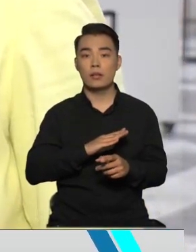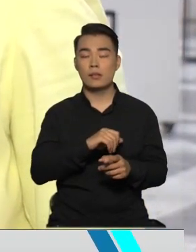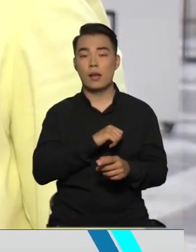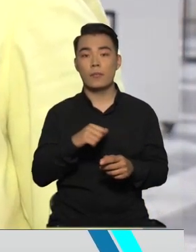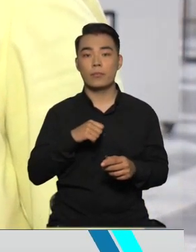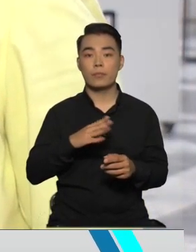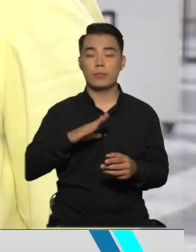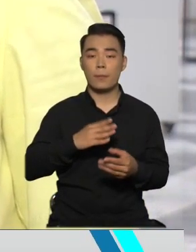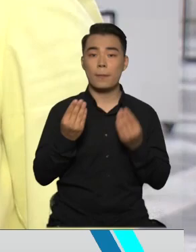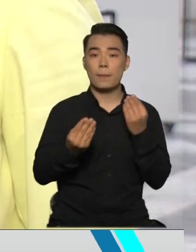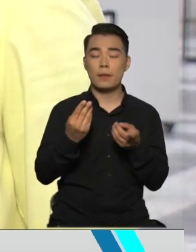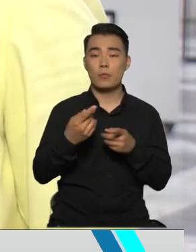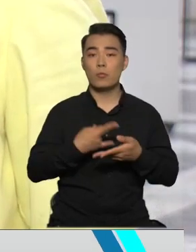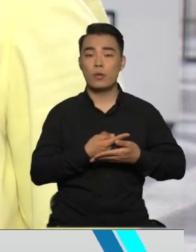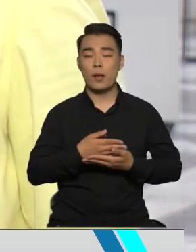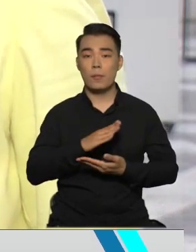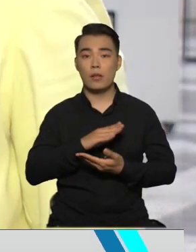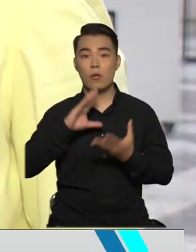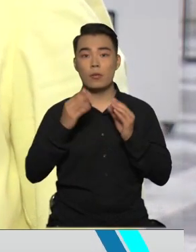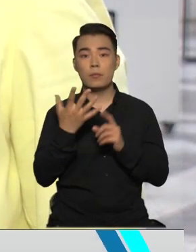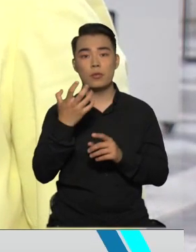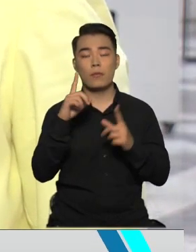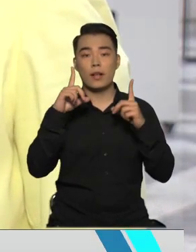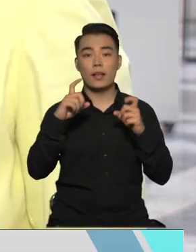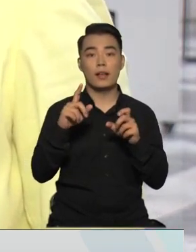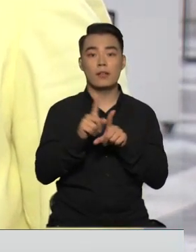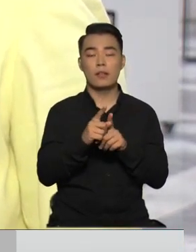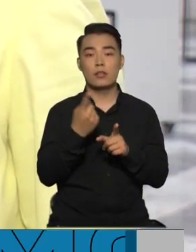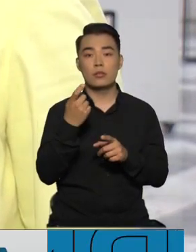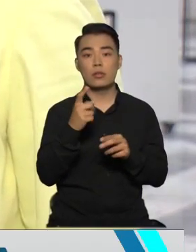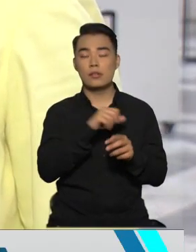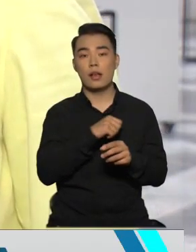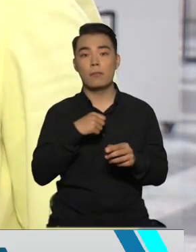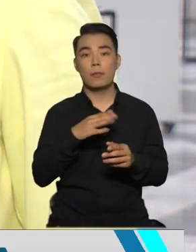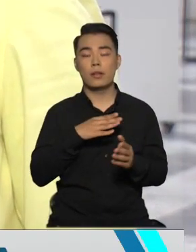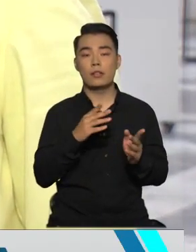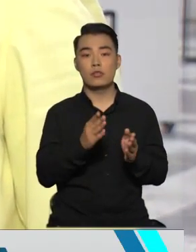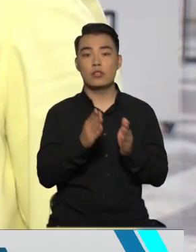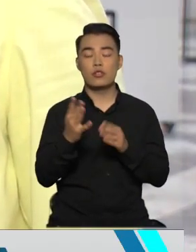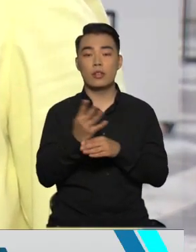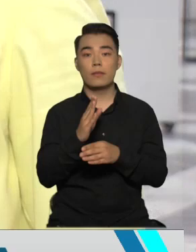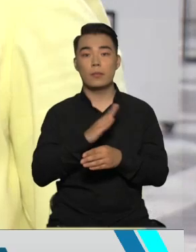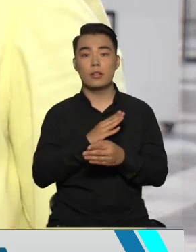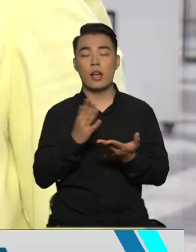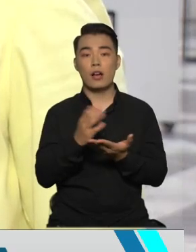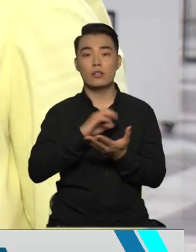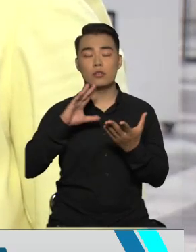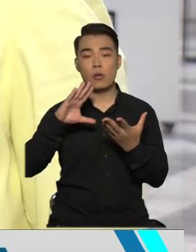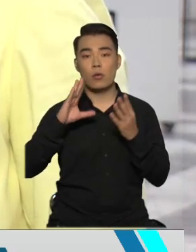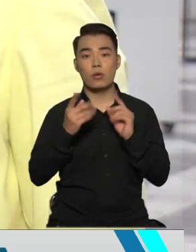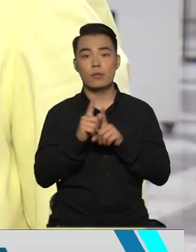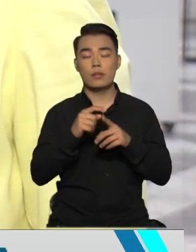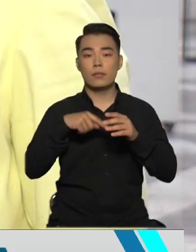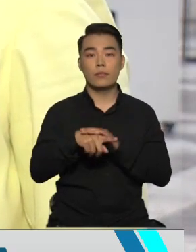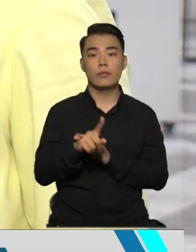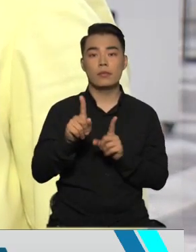референсы. Референсы около 500 фотографий я отбираю, фаса, профиля, три четверти. Нахожу общие объемы, средние